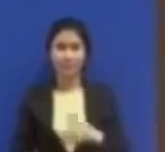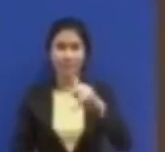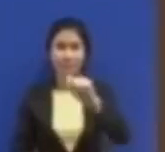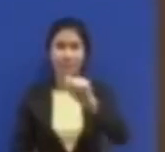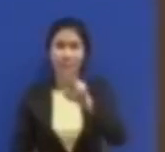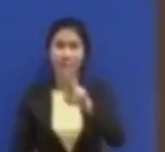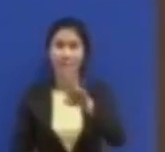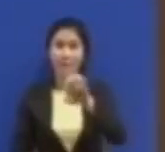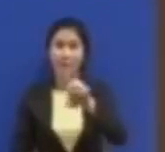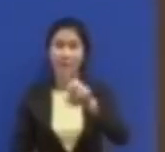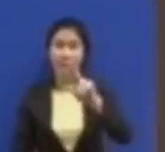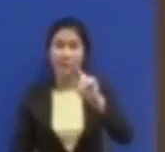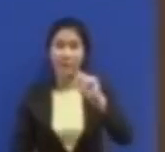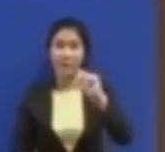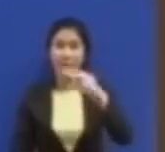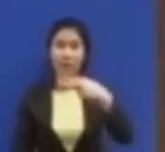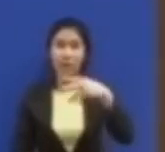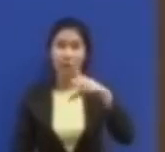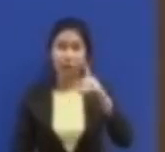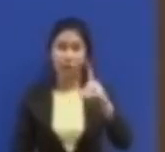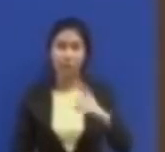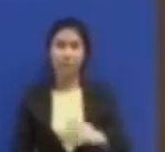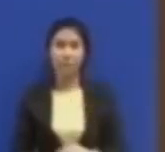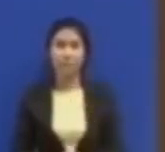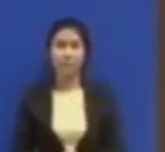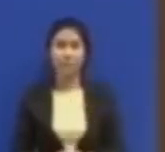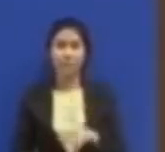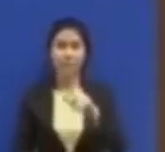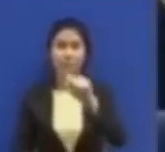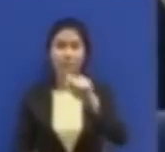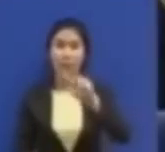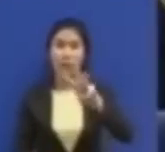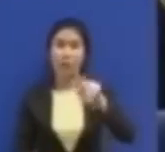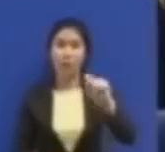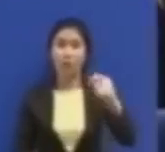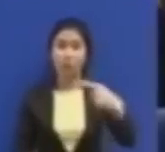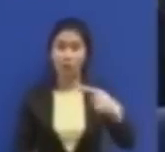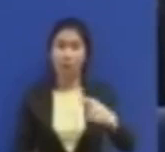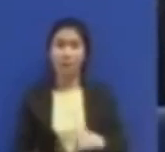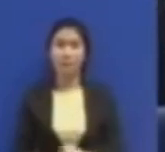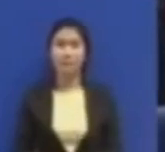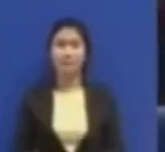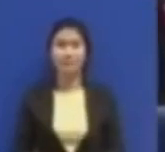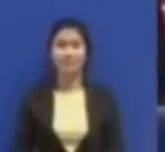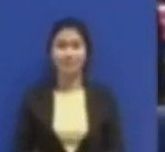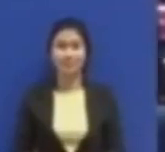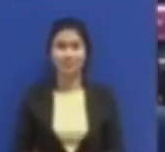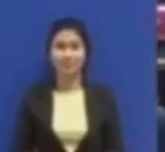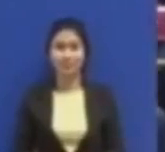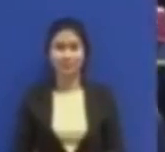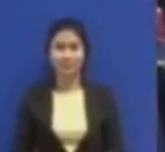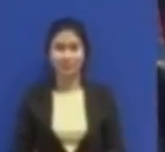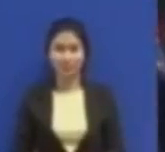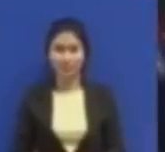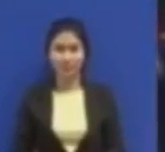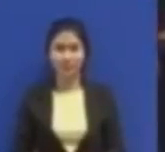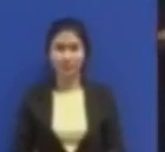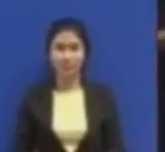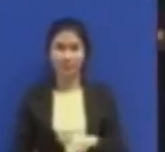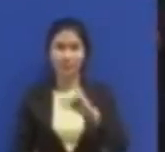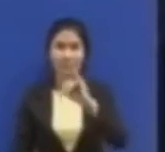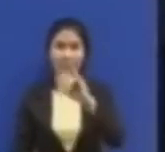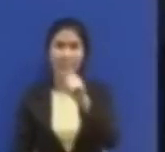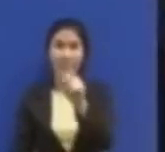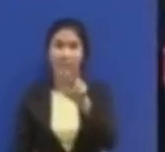สนแจ้ง64นายตวงอันทชัย65พลเอกไตลง